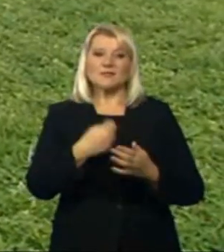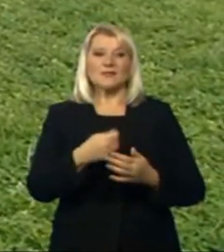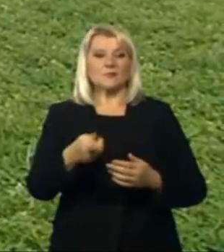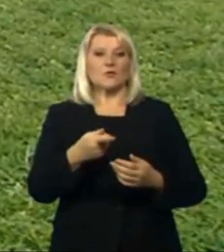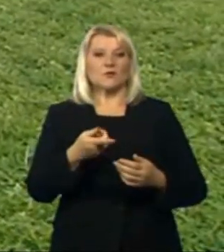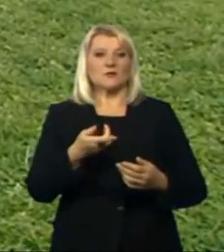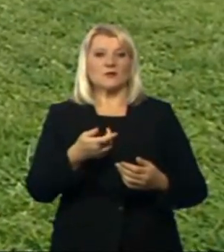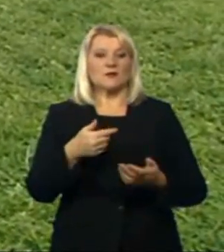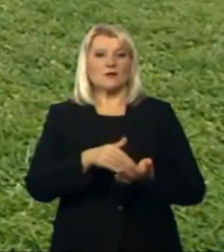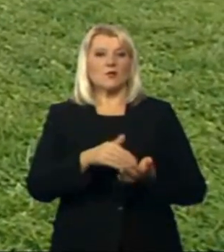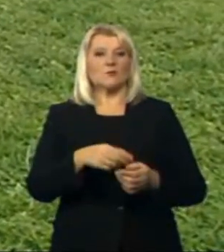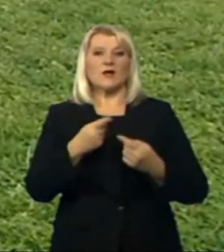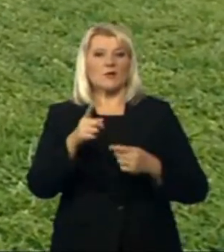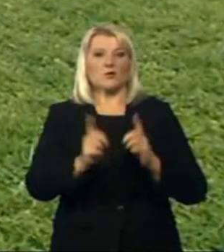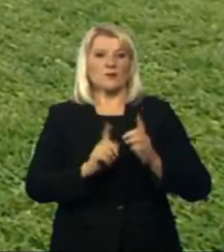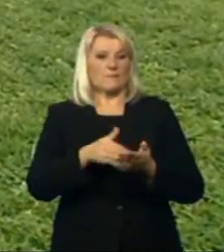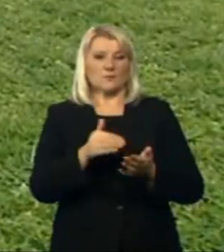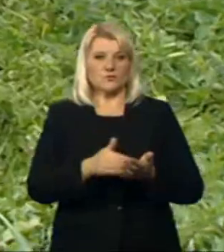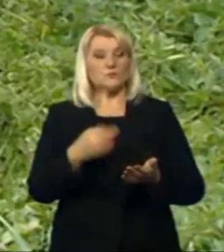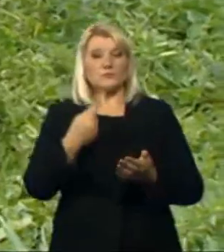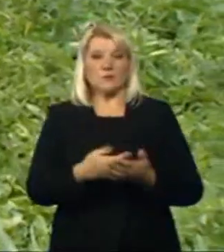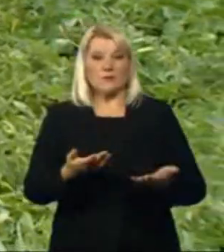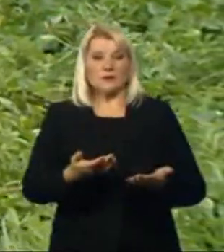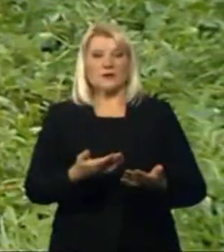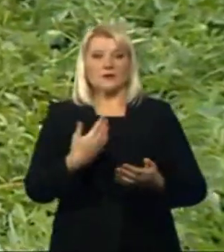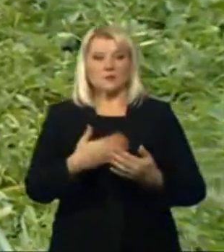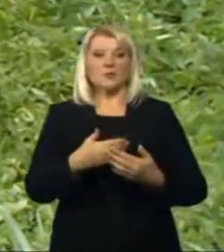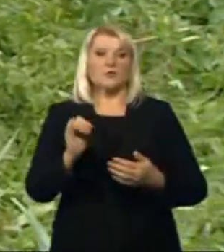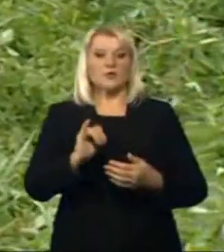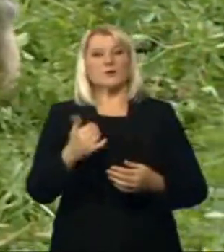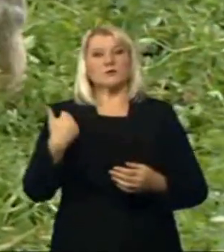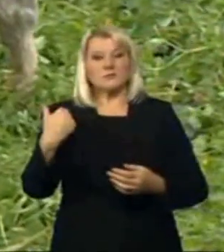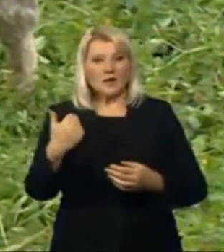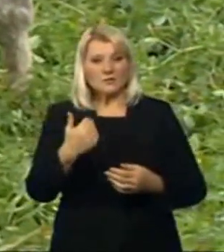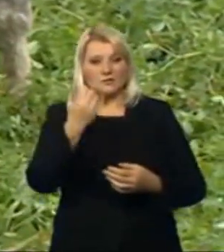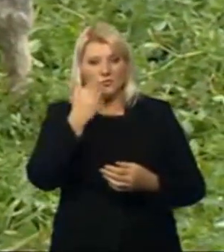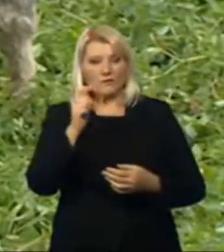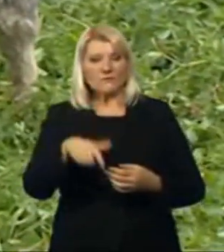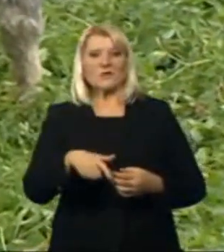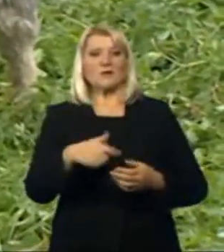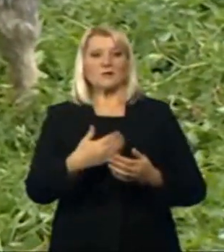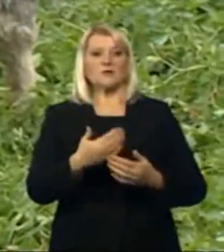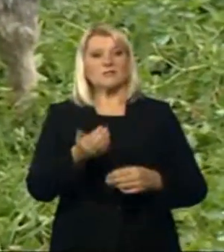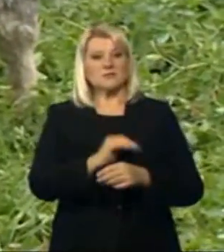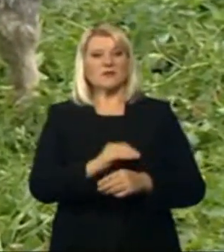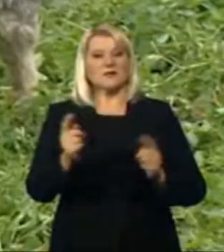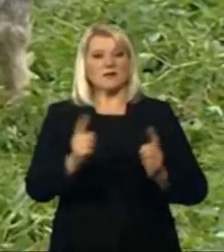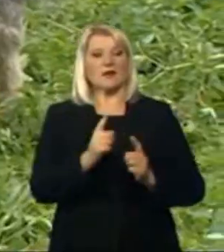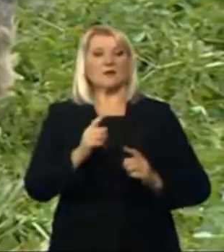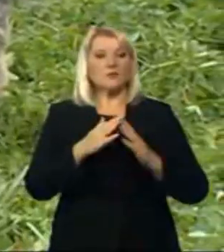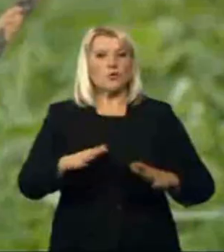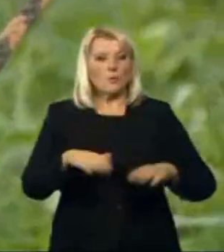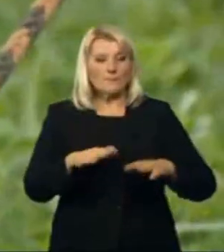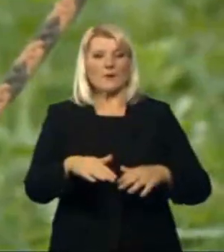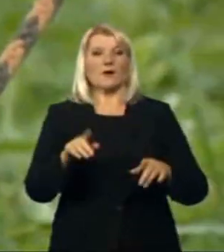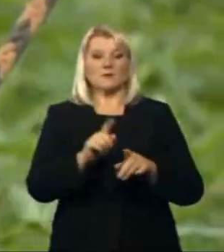který nemusí mít dlouhé procházky. Tak co to znamená? Že by to chtěl někoho staršího, který taky má rád to teplíčko